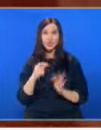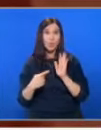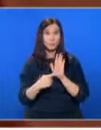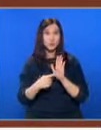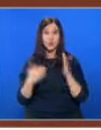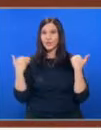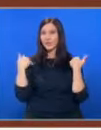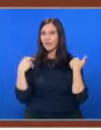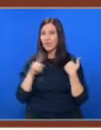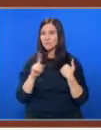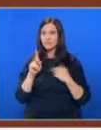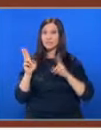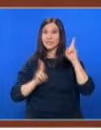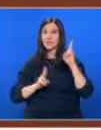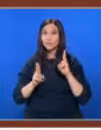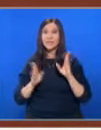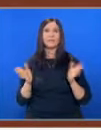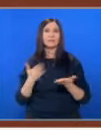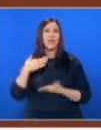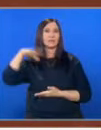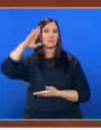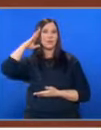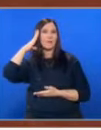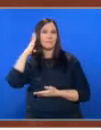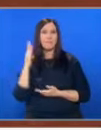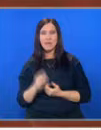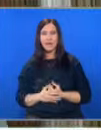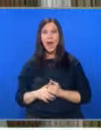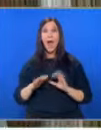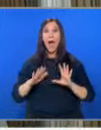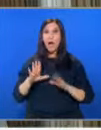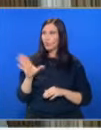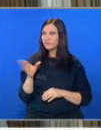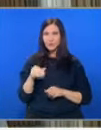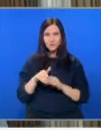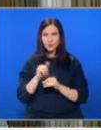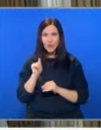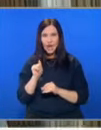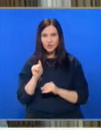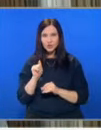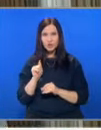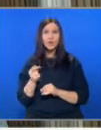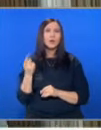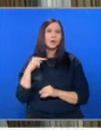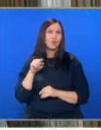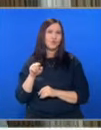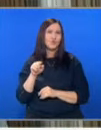посочените кандидати не се съгласи да стане служебен премиер. Ако всички откажат, то